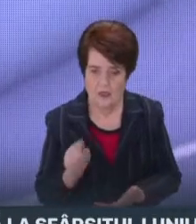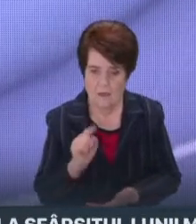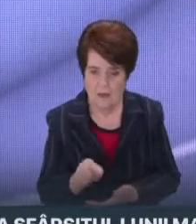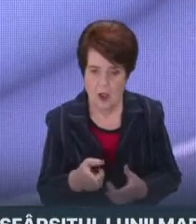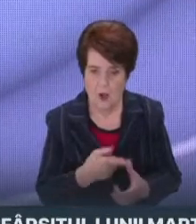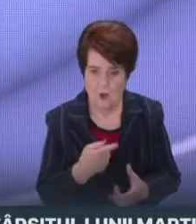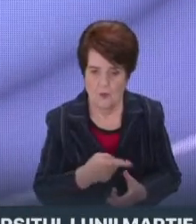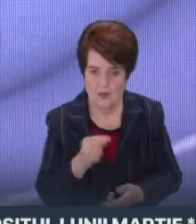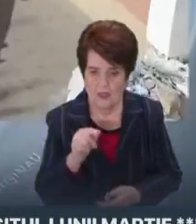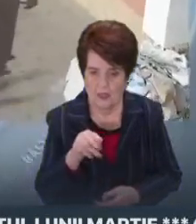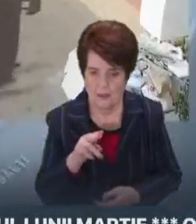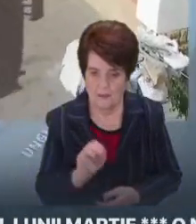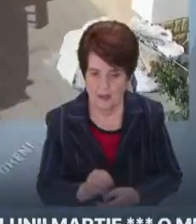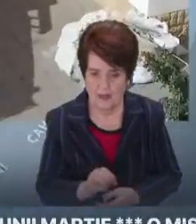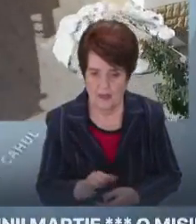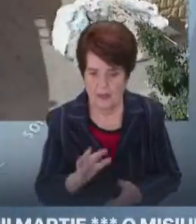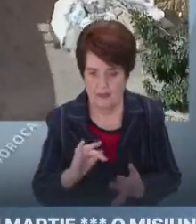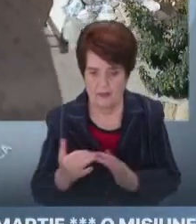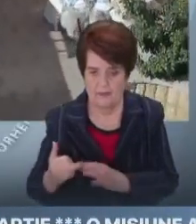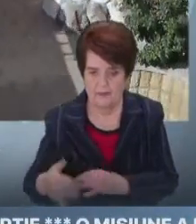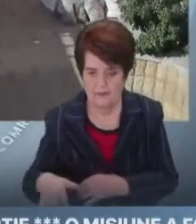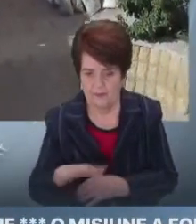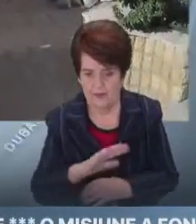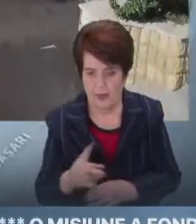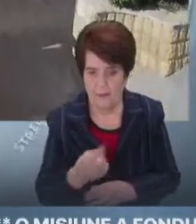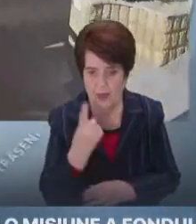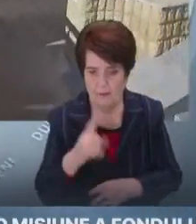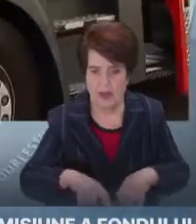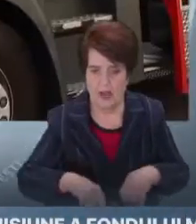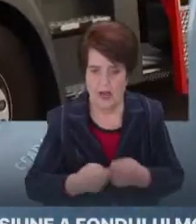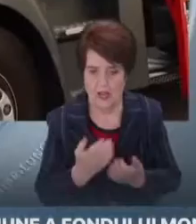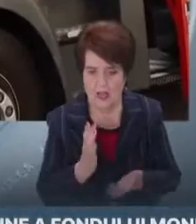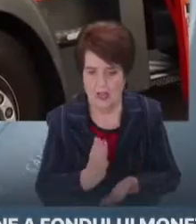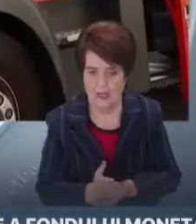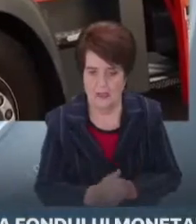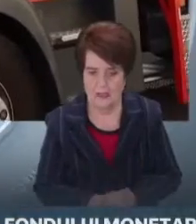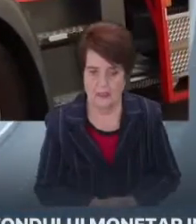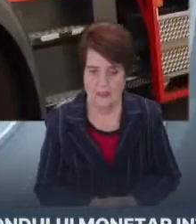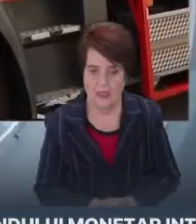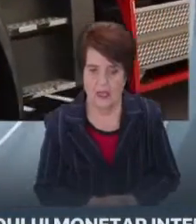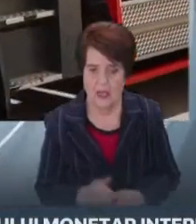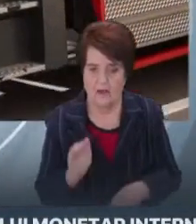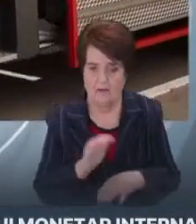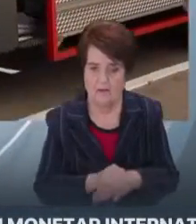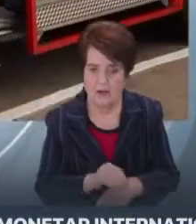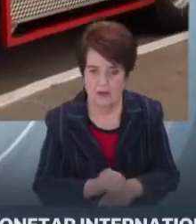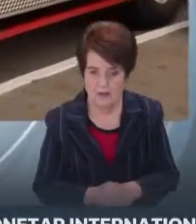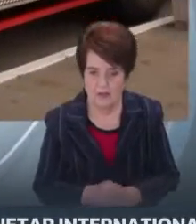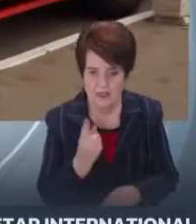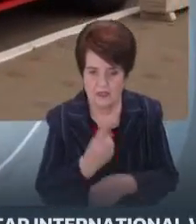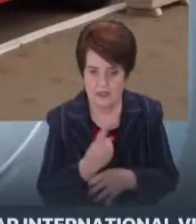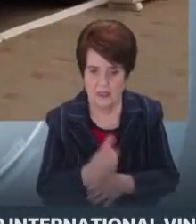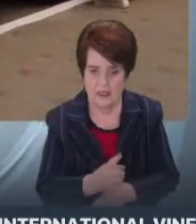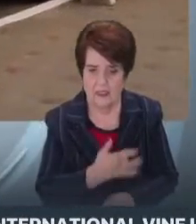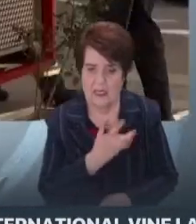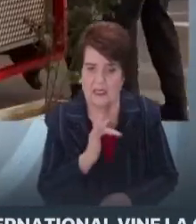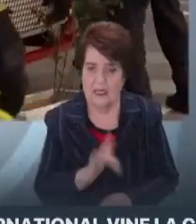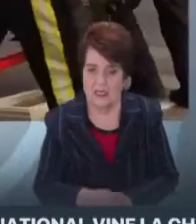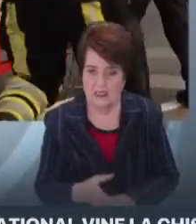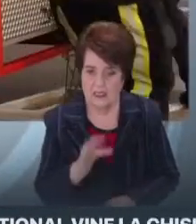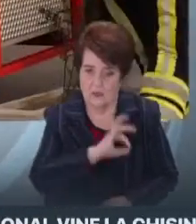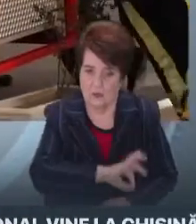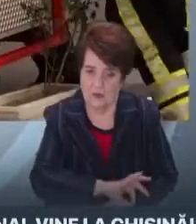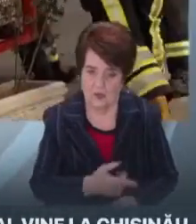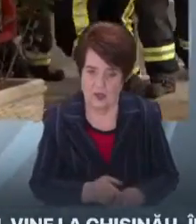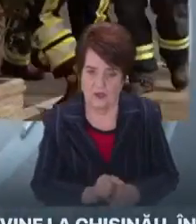pe spațiul urban și prima încălcare este faptul că este strict interzis de utilizarea